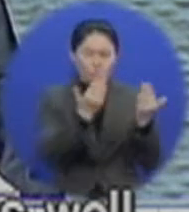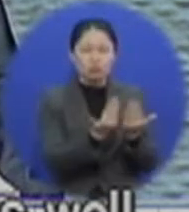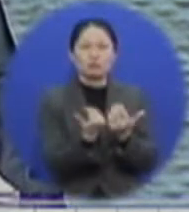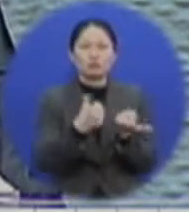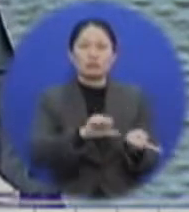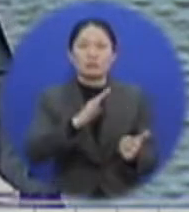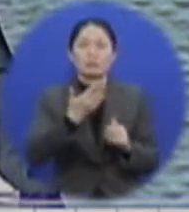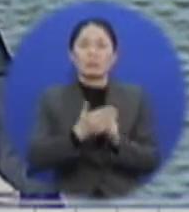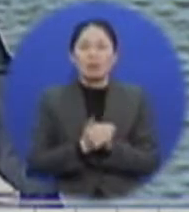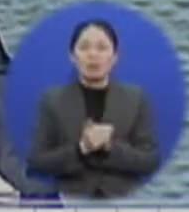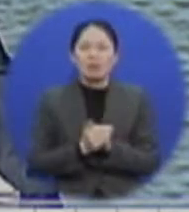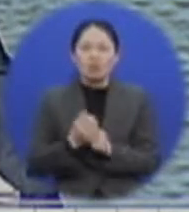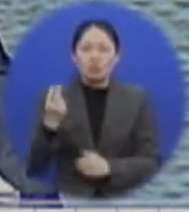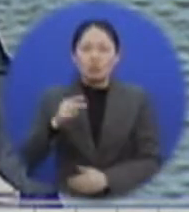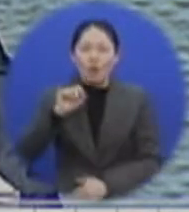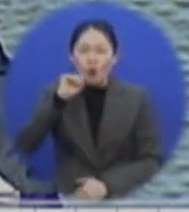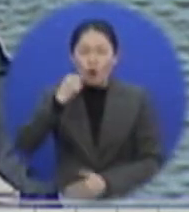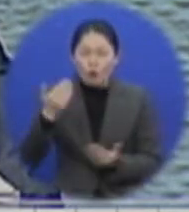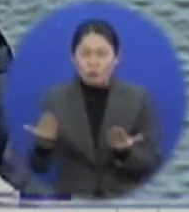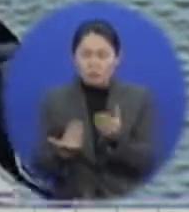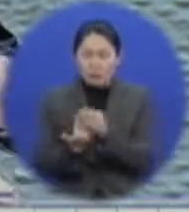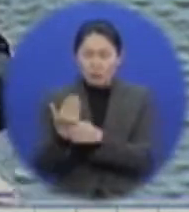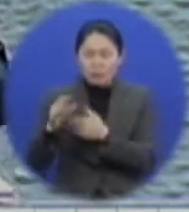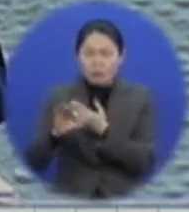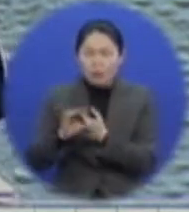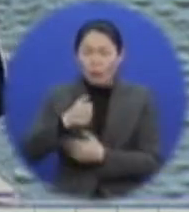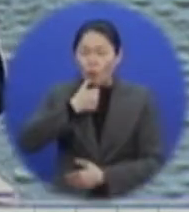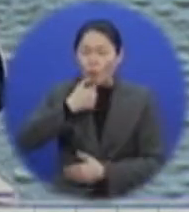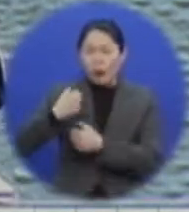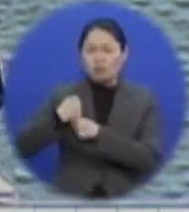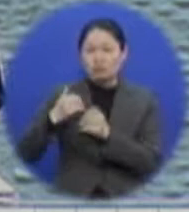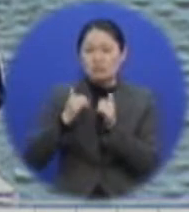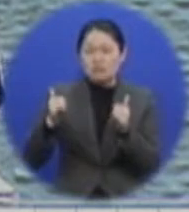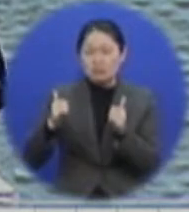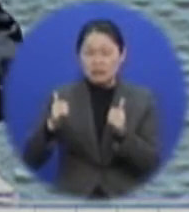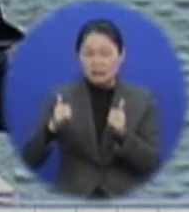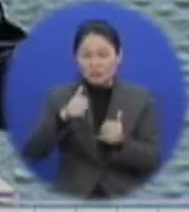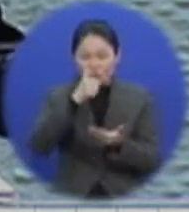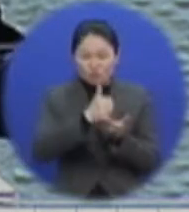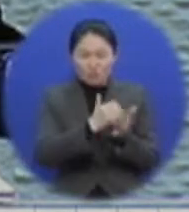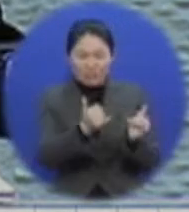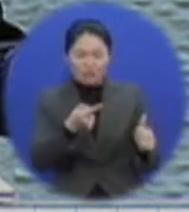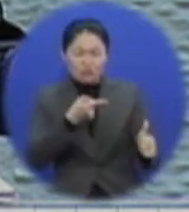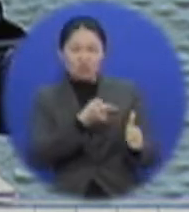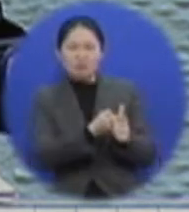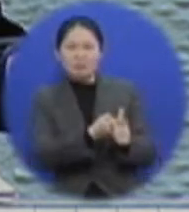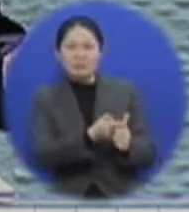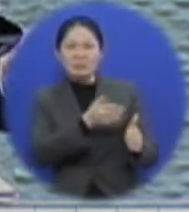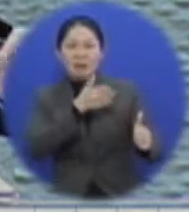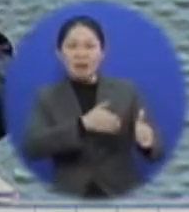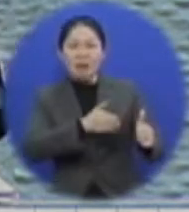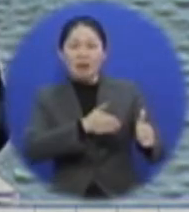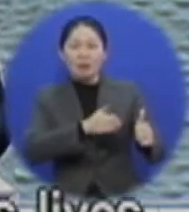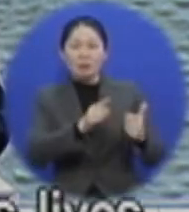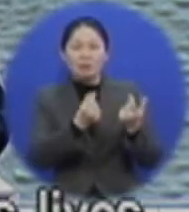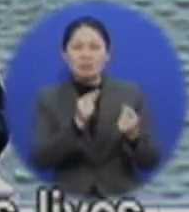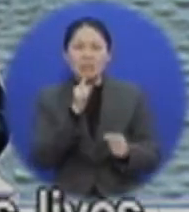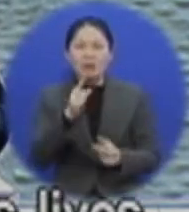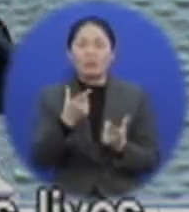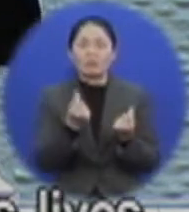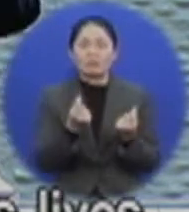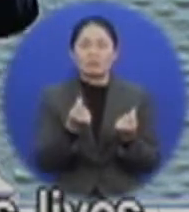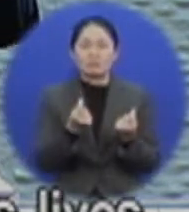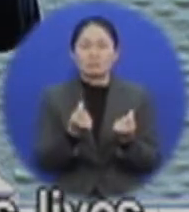또 하나 어려운 일 생기면 로마 군인 들이 죄수들은 죽여버립니다 그랬던 것처럼